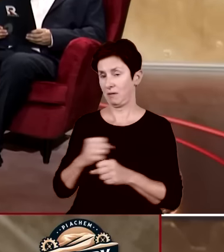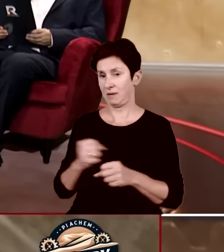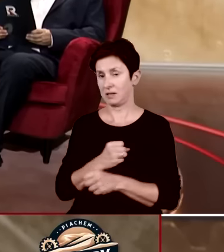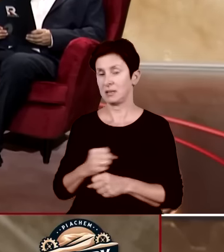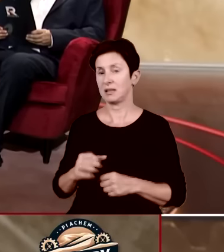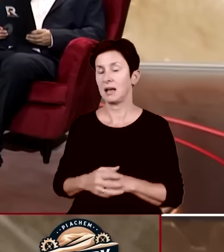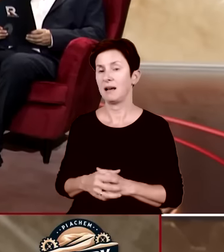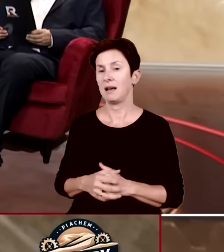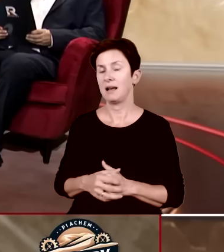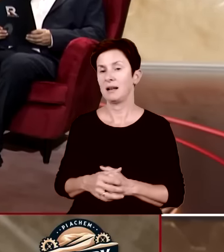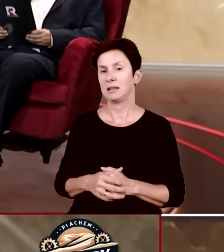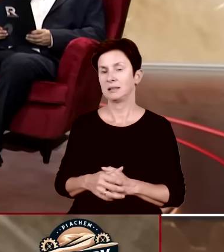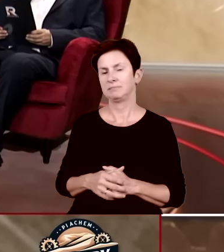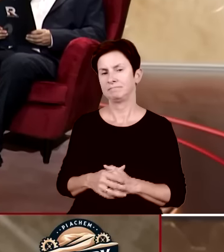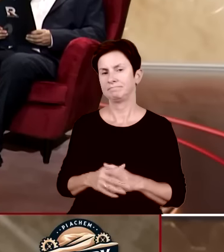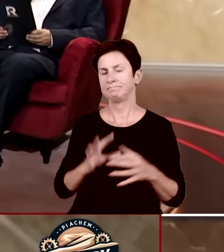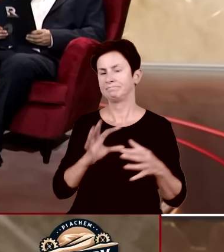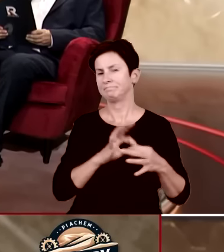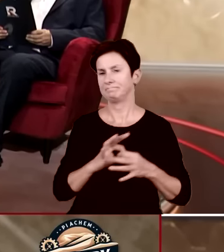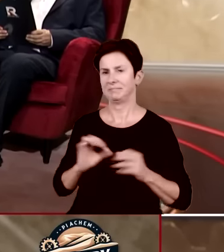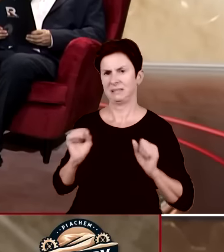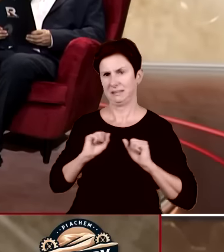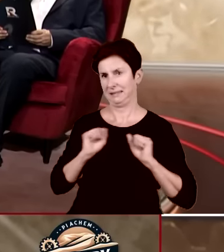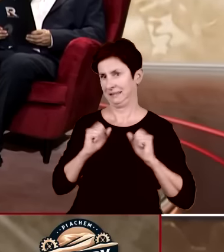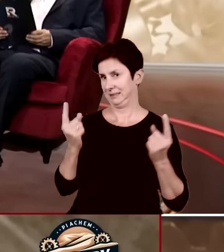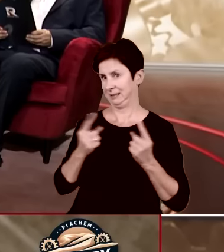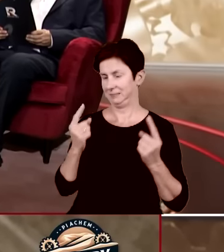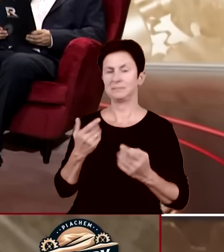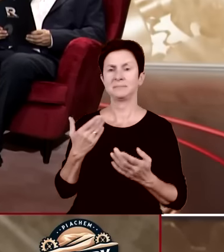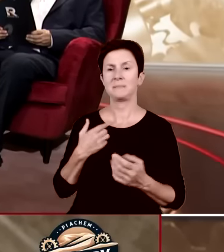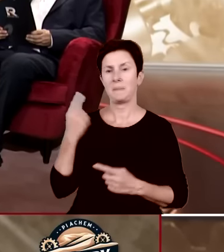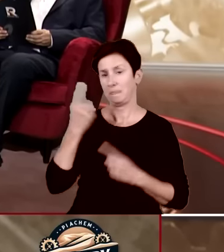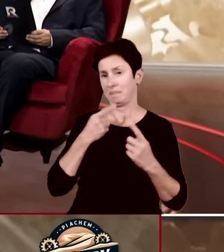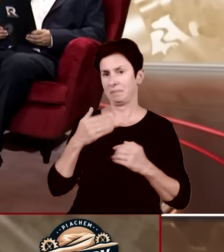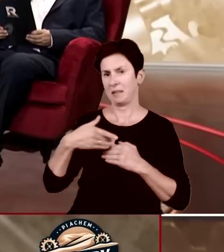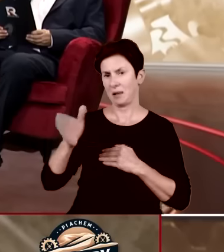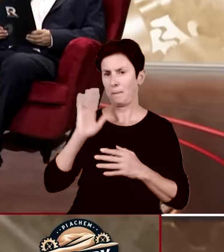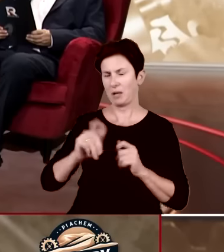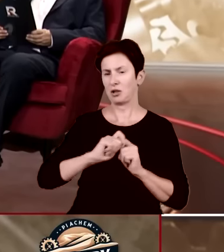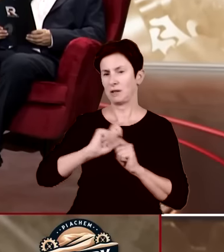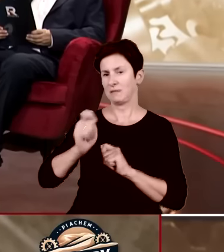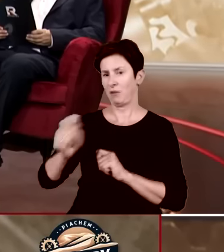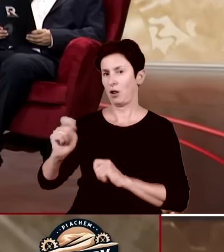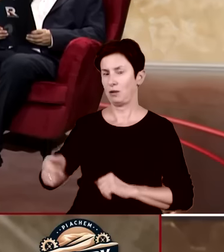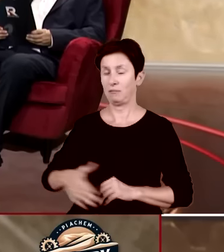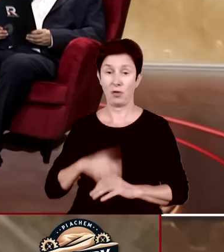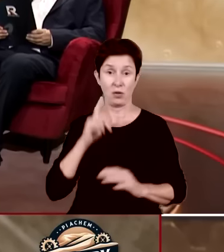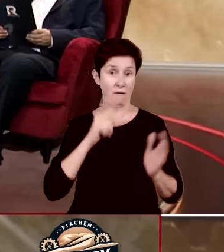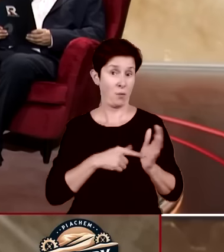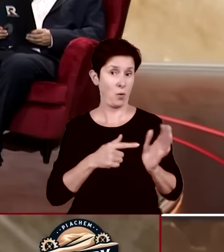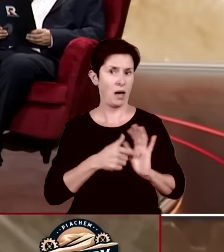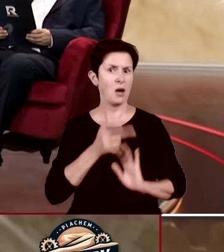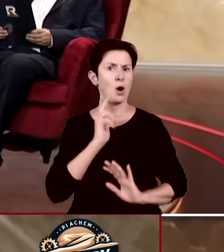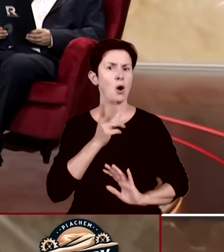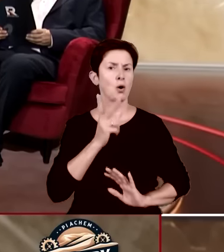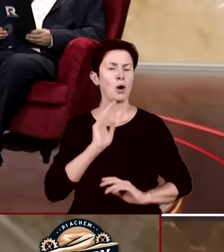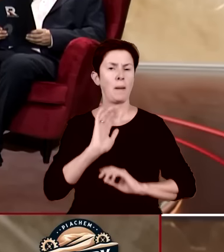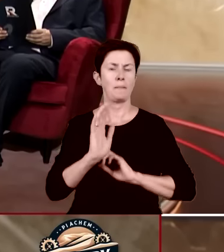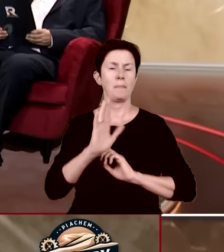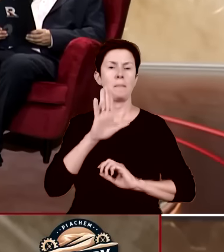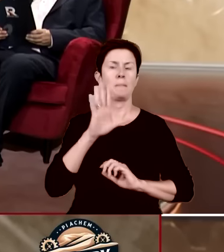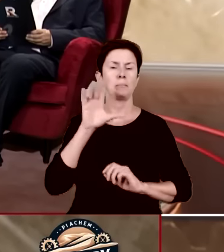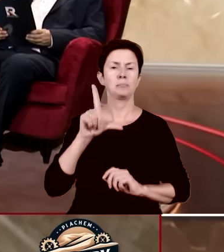w dramatycznym tonie, no bo szykują się pewnie kolejne zwolnienia. Adrianie, no właśnie, kogo jeszcze po Przemysławie Babiarzu,